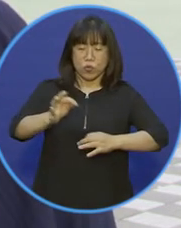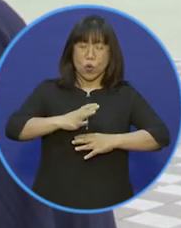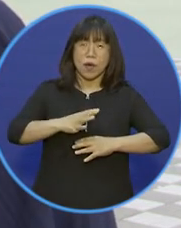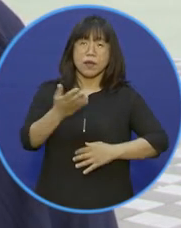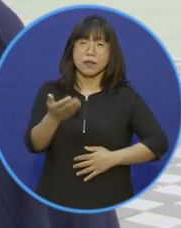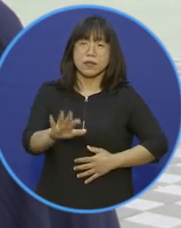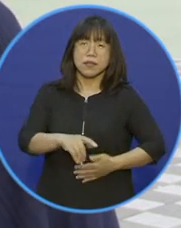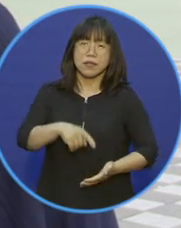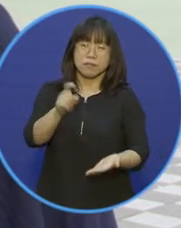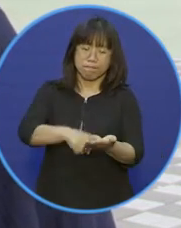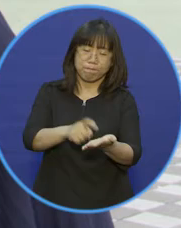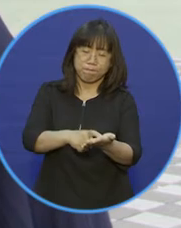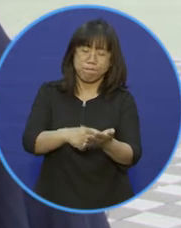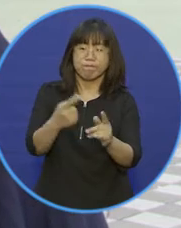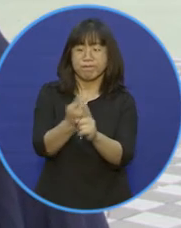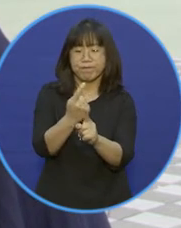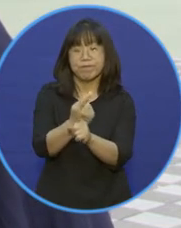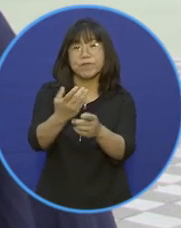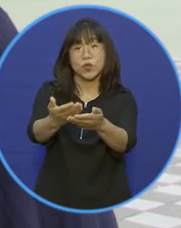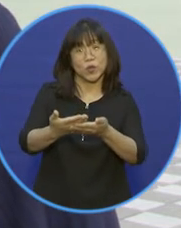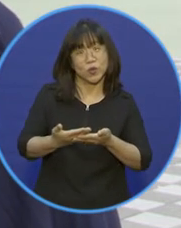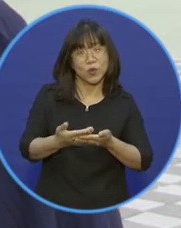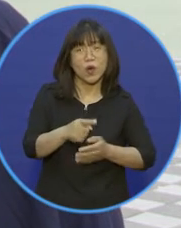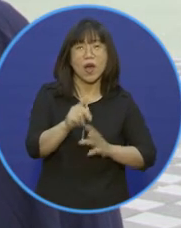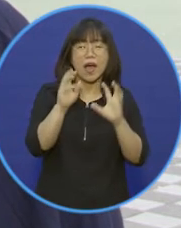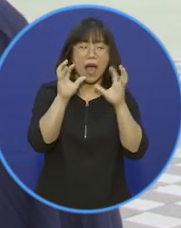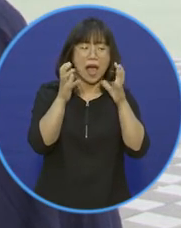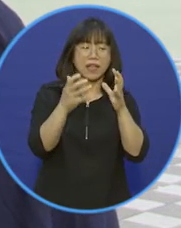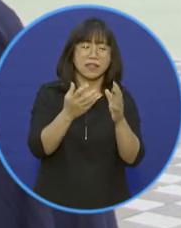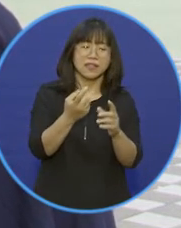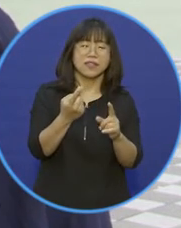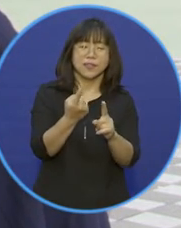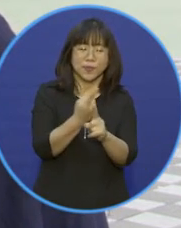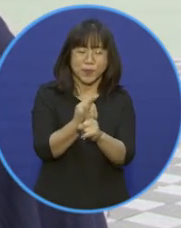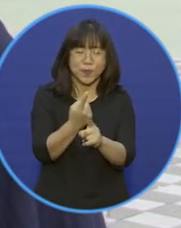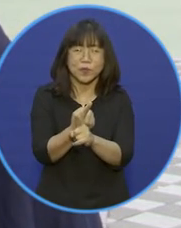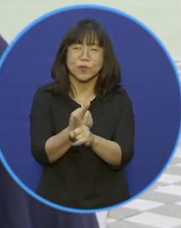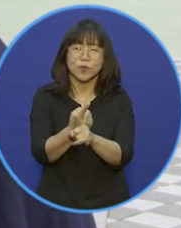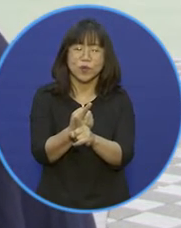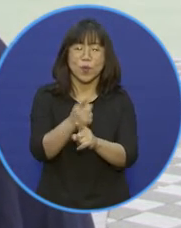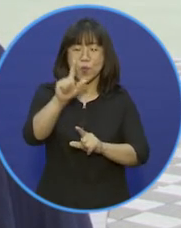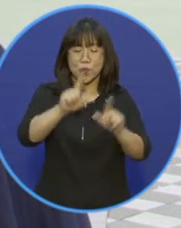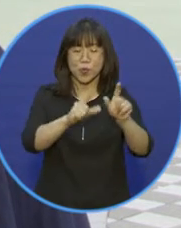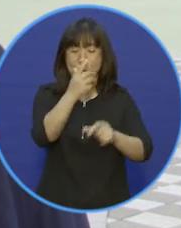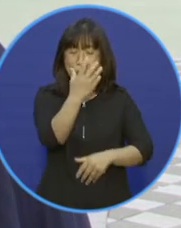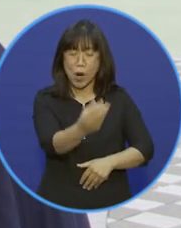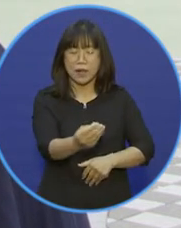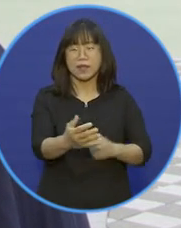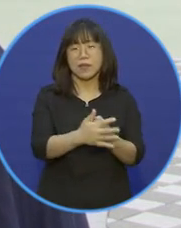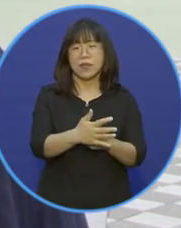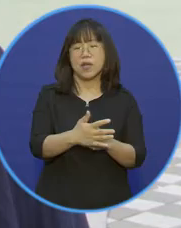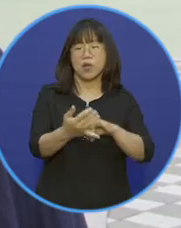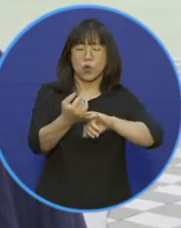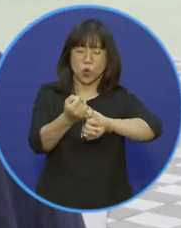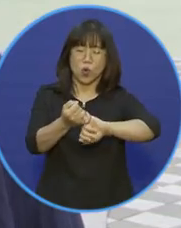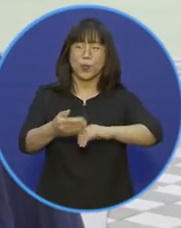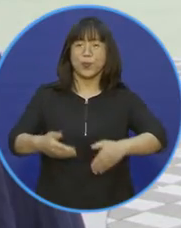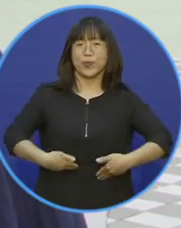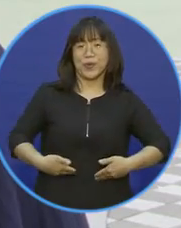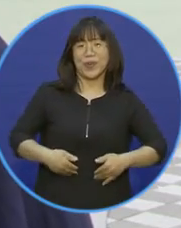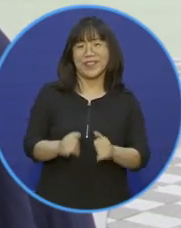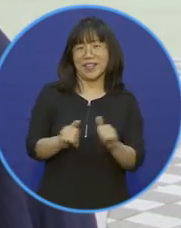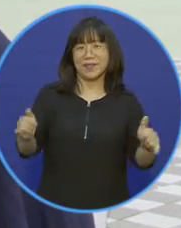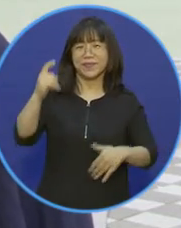놀랐을 때 오셔서 응급처치도 해주시고 또 다른 아이들 놀 때도 응급처치 많이 해주시는 걸 봤기 때문에 좀 저희 좀 필요한